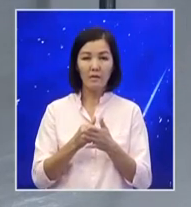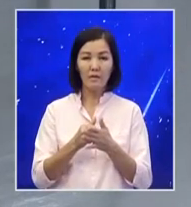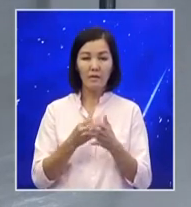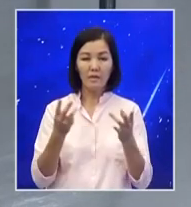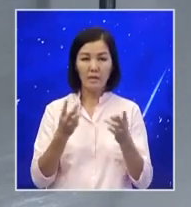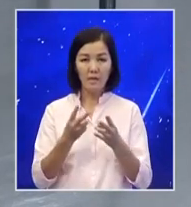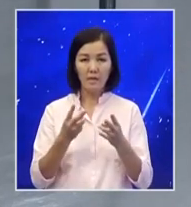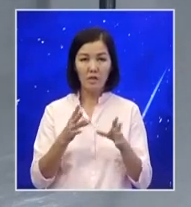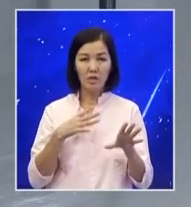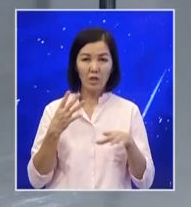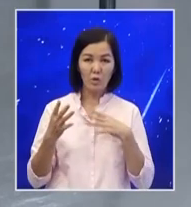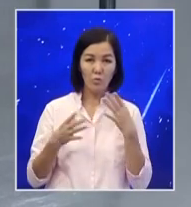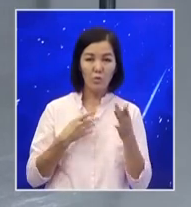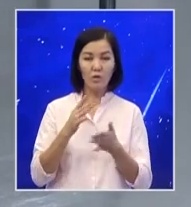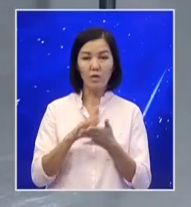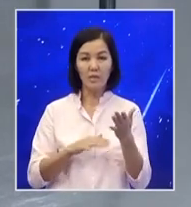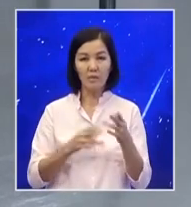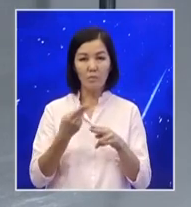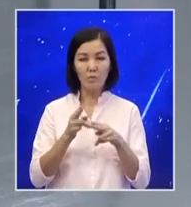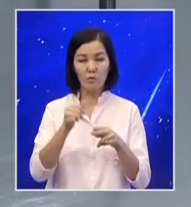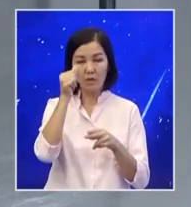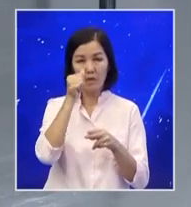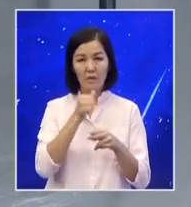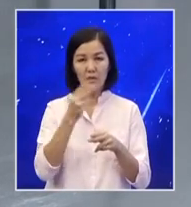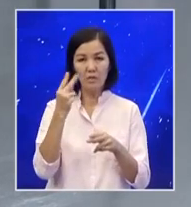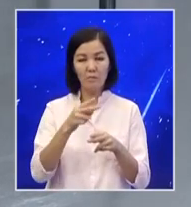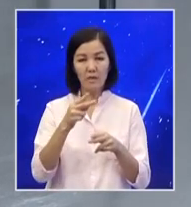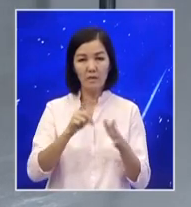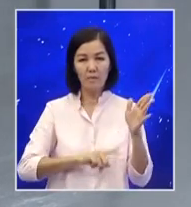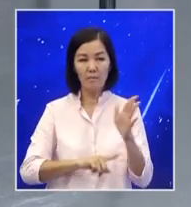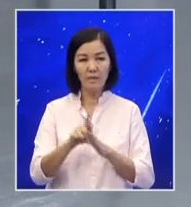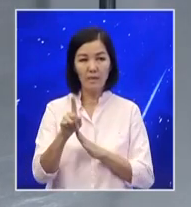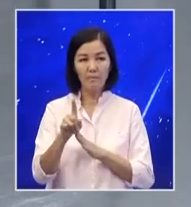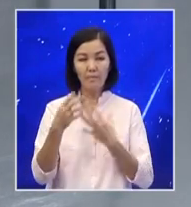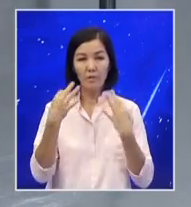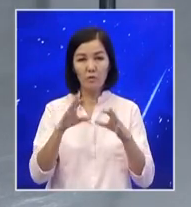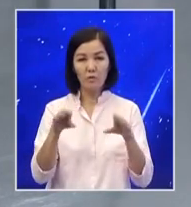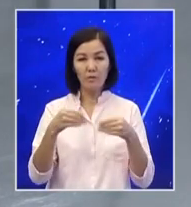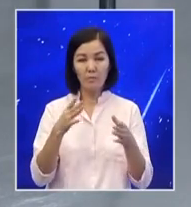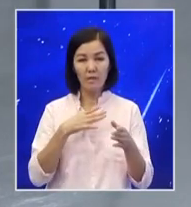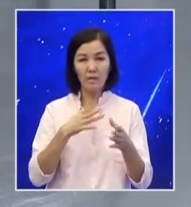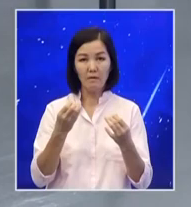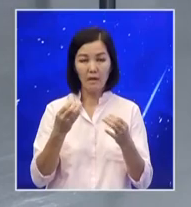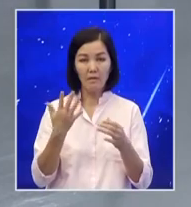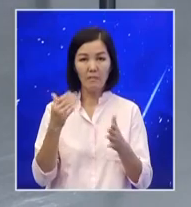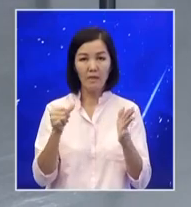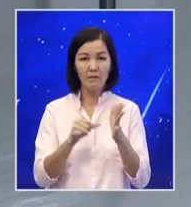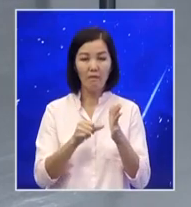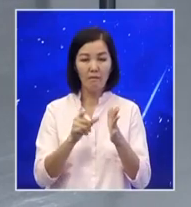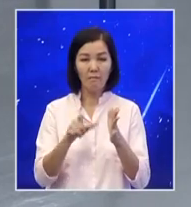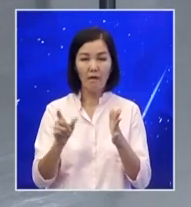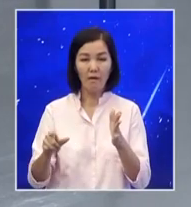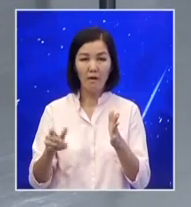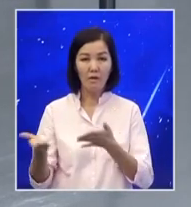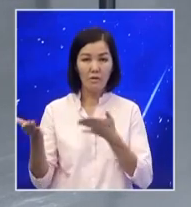отыр. Сонда осы айдың аяғында 20-сынан бастап бастықтарымыз рұқсат берді. Тағы бір 5-6 бала шақырамыз,